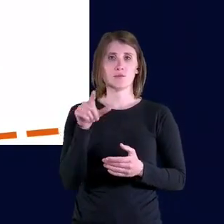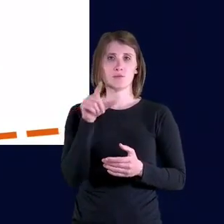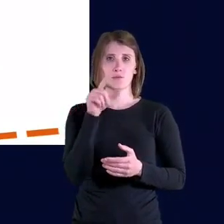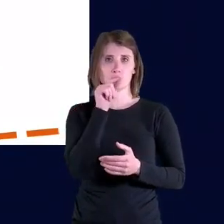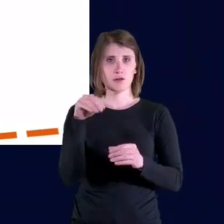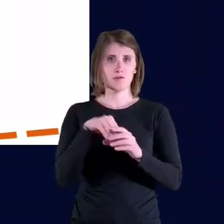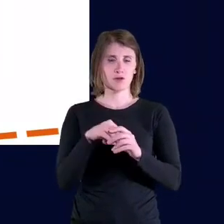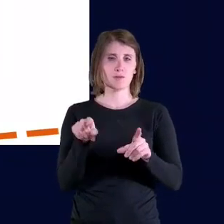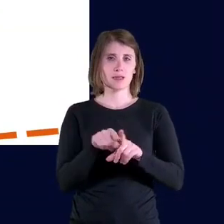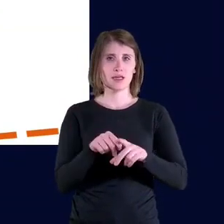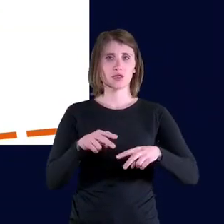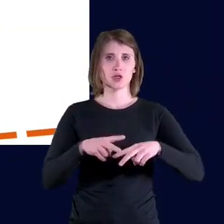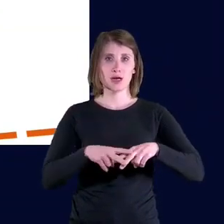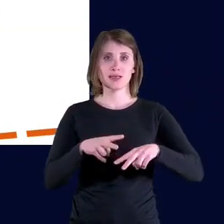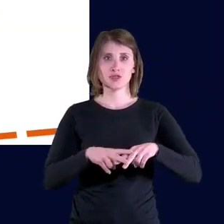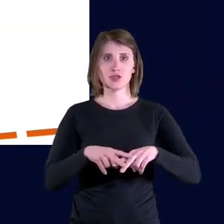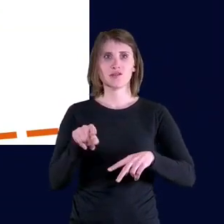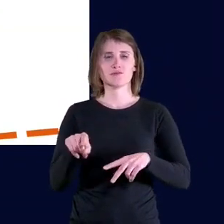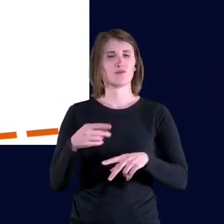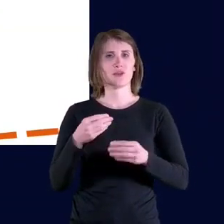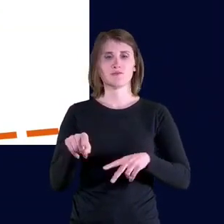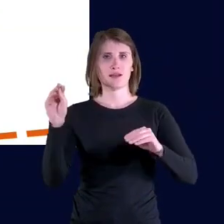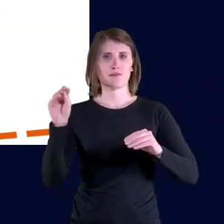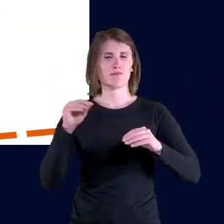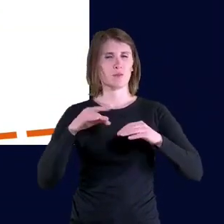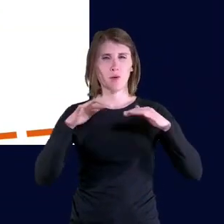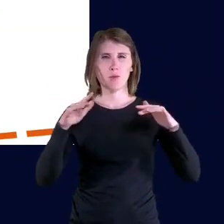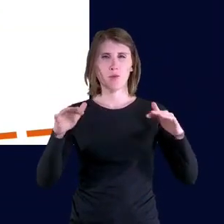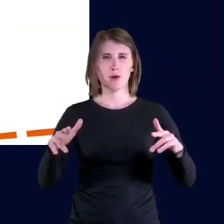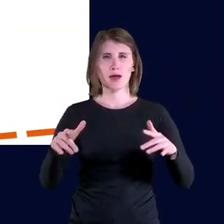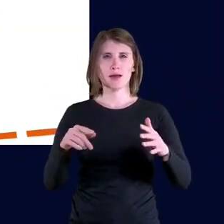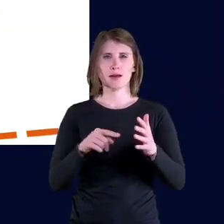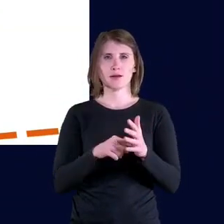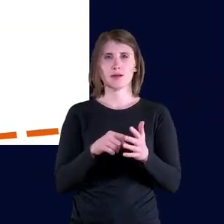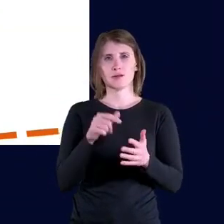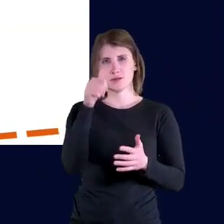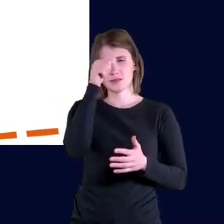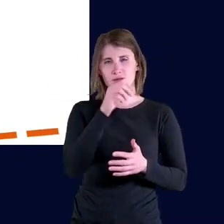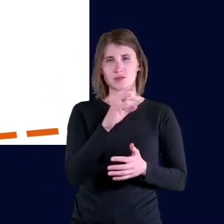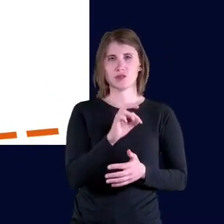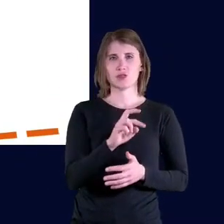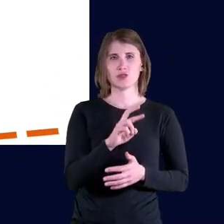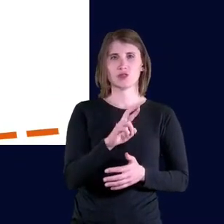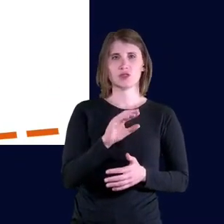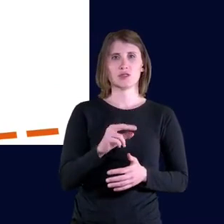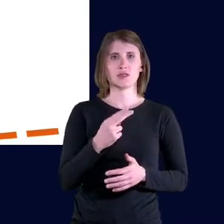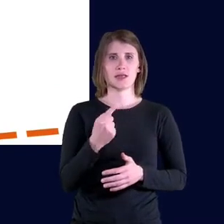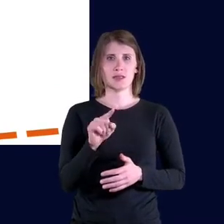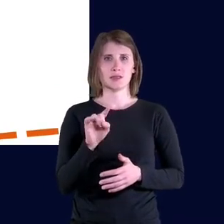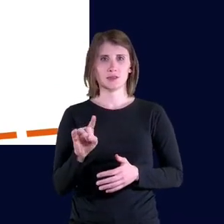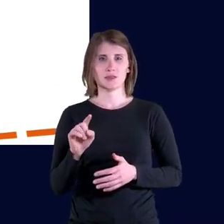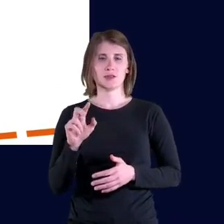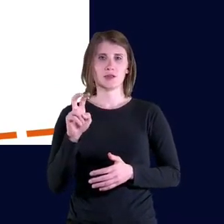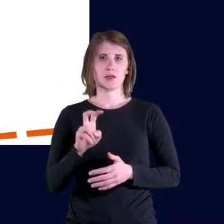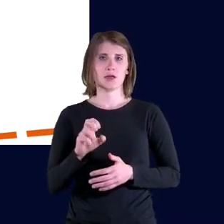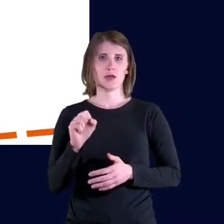które stokeworth bardzo popularne tak zwane trening masz tekst i tutaj